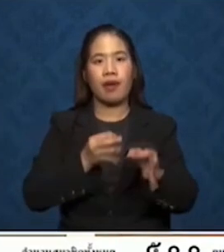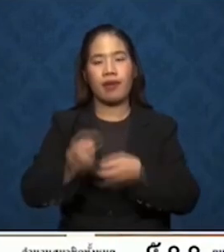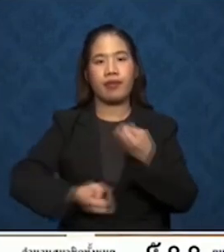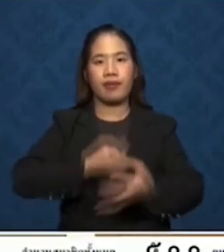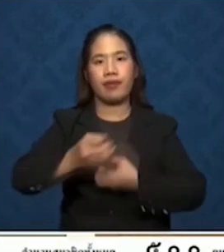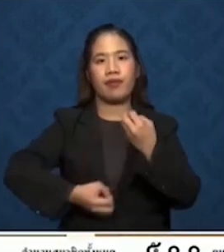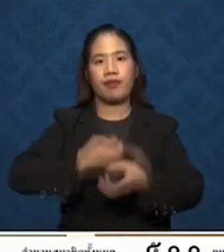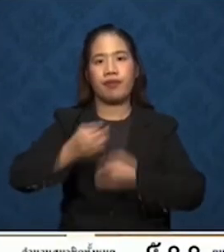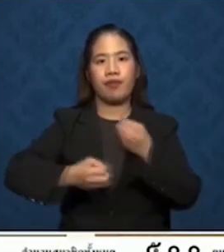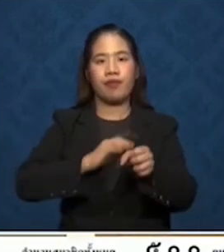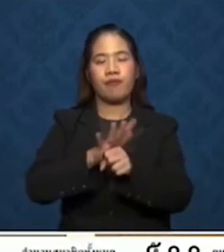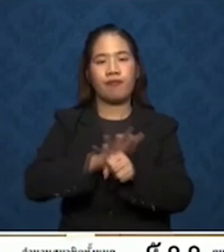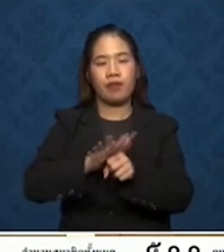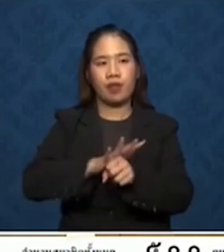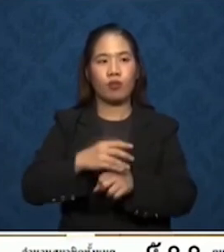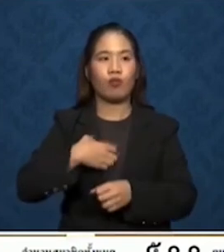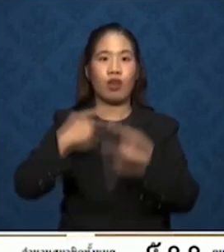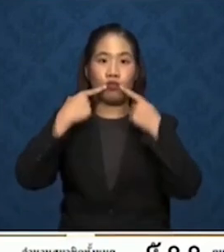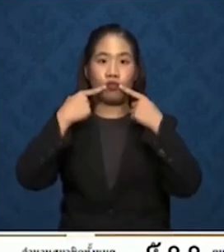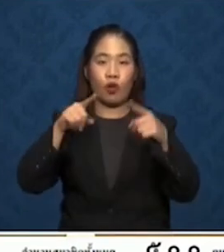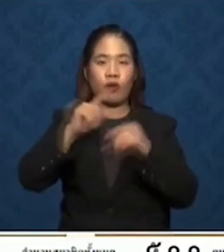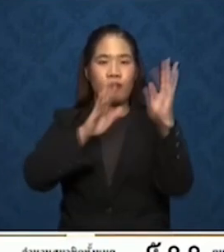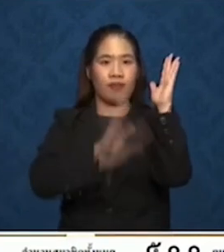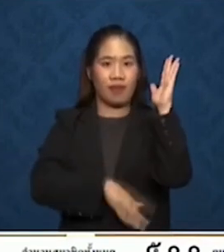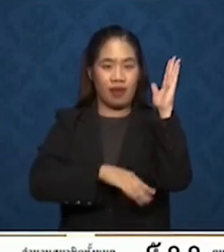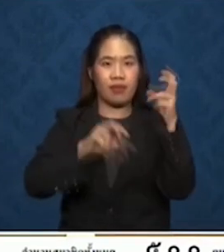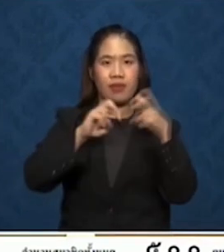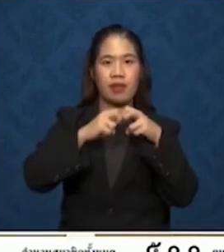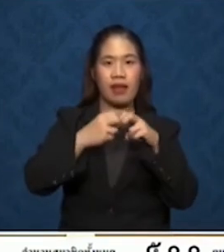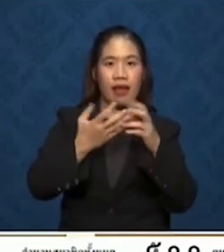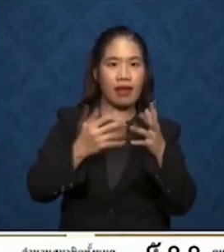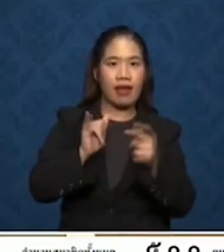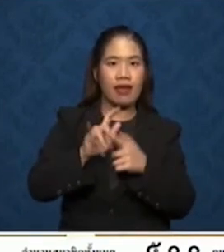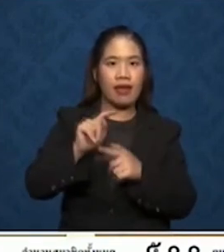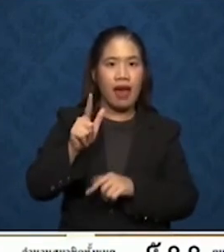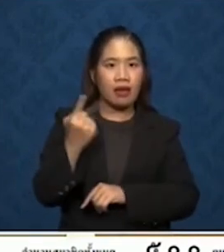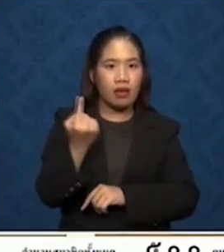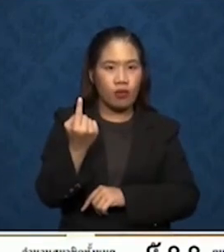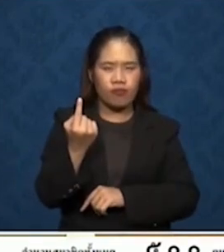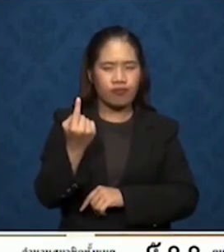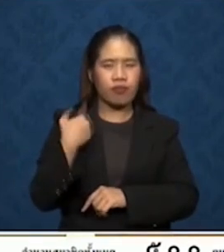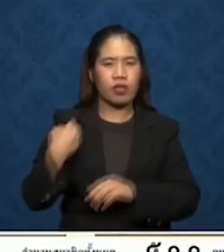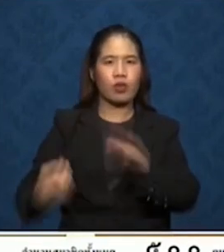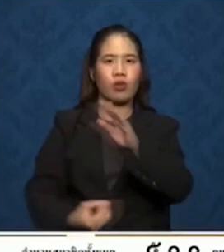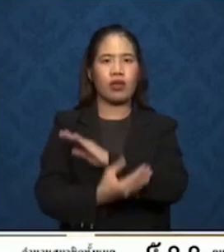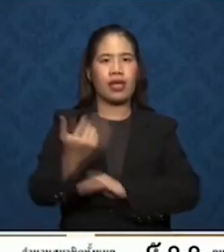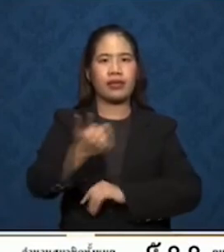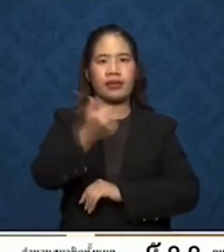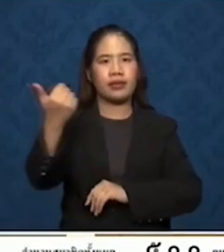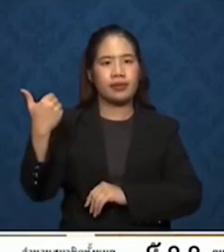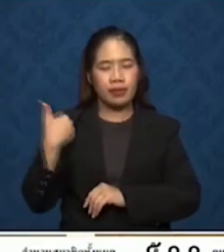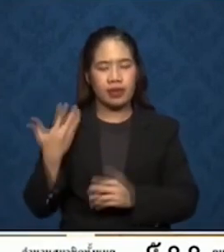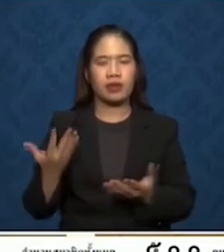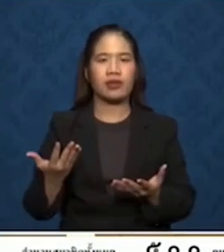เหมือนกันนะครับผมก็อยากเรียนให้ทราบว่าภาคใต้เนี่ยไม่ใช่มีแค่ยางอย่างเดียวนะครับมีโอกาสอื่นอีกมากมายนะครับเป็น